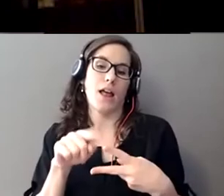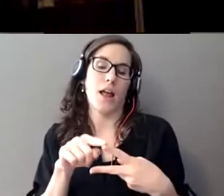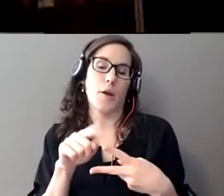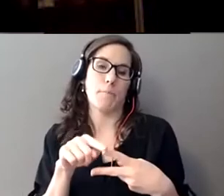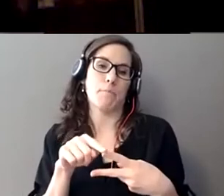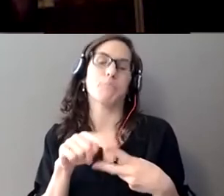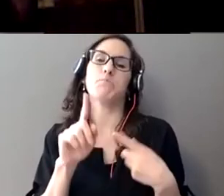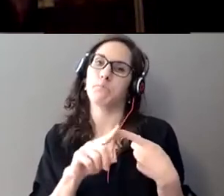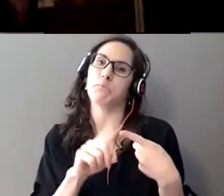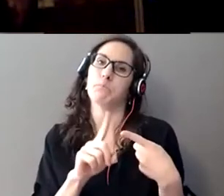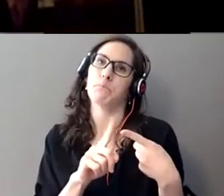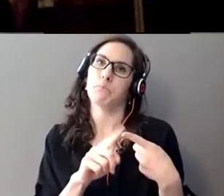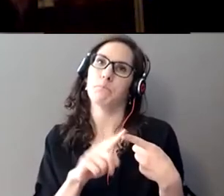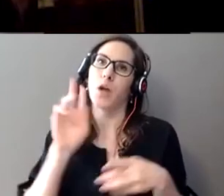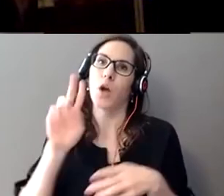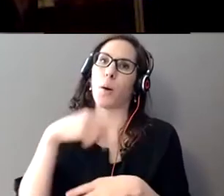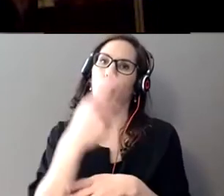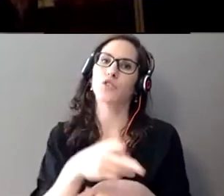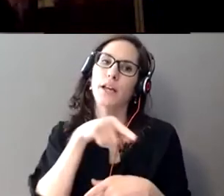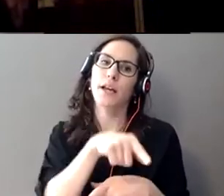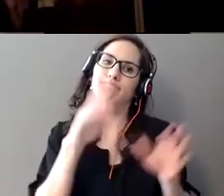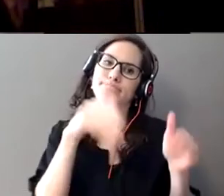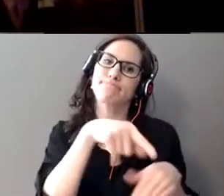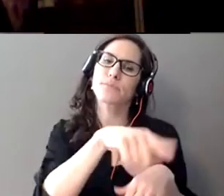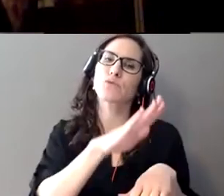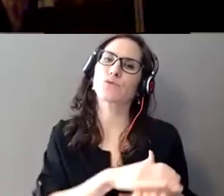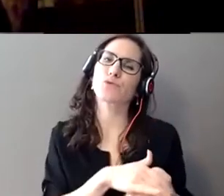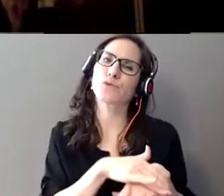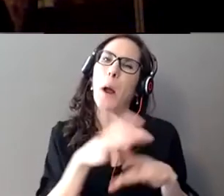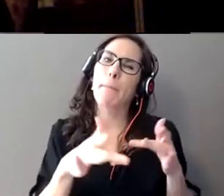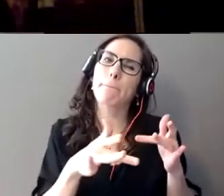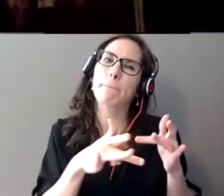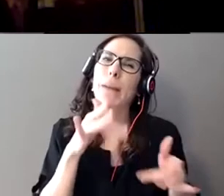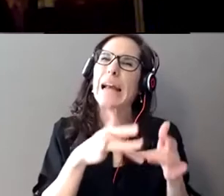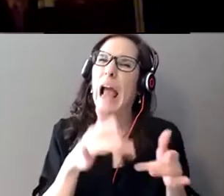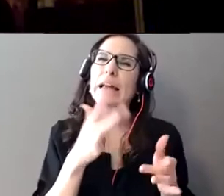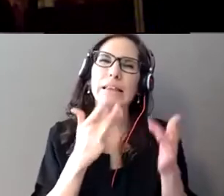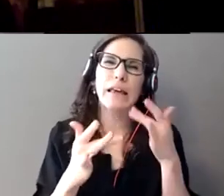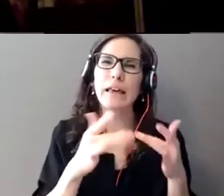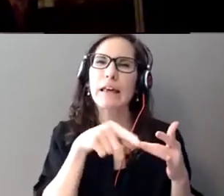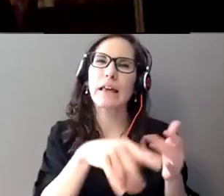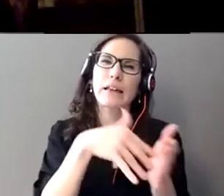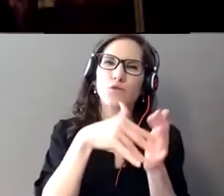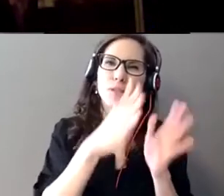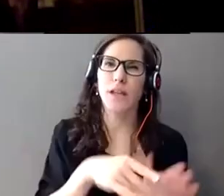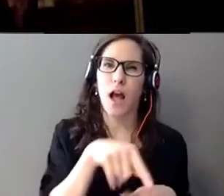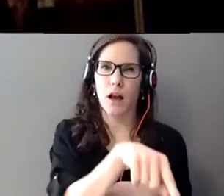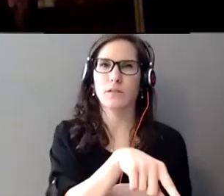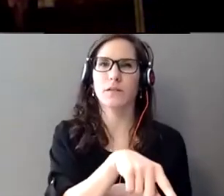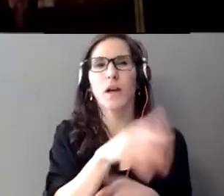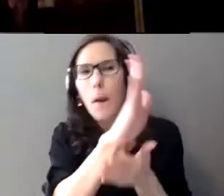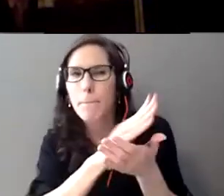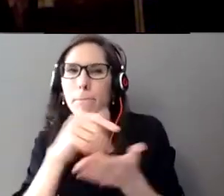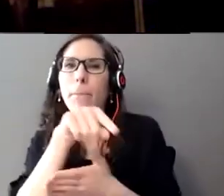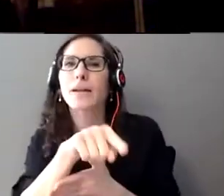qui s'intéresse à la précarité étudiante, précarité étudiante avec un volet s'intéressant spécifiquement aux étudiants en